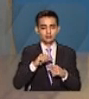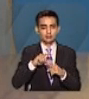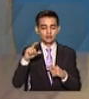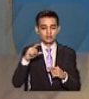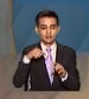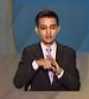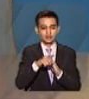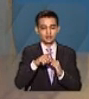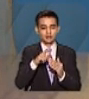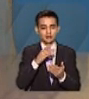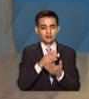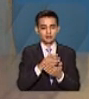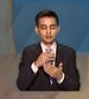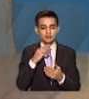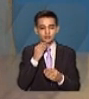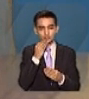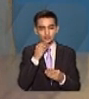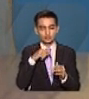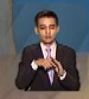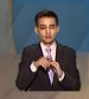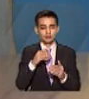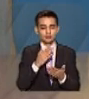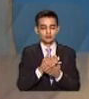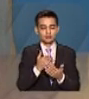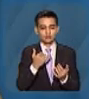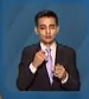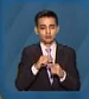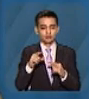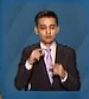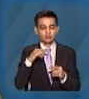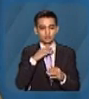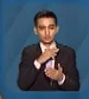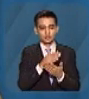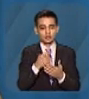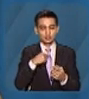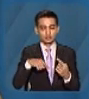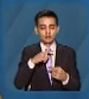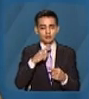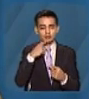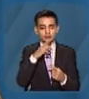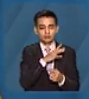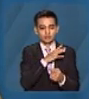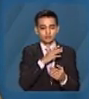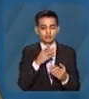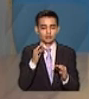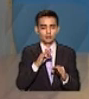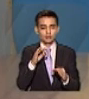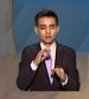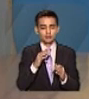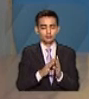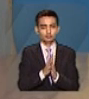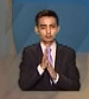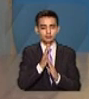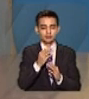валового продукта в основном достигается за счет сырьевых ресурсов. А мы говорим о перерабатывающих отраслях.